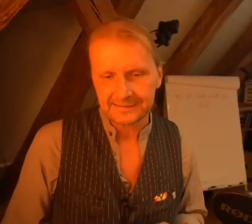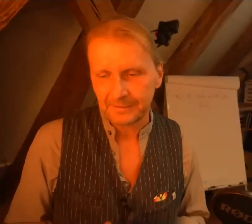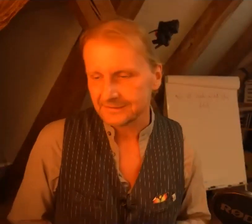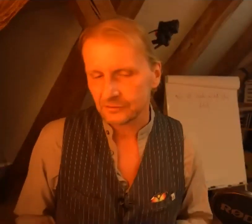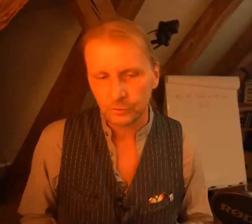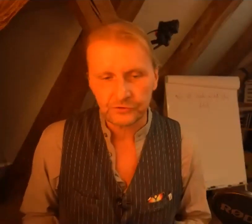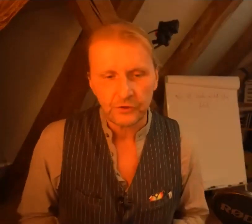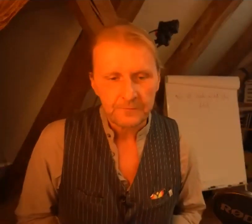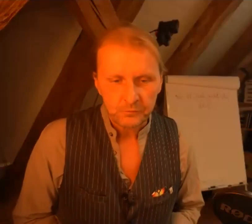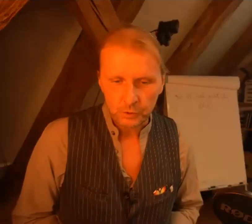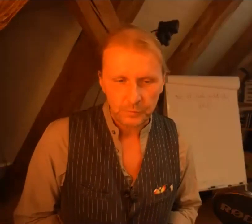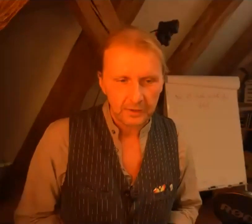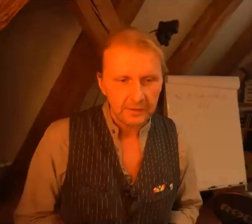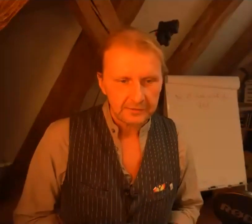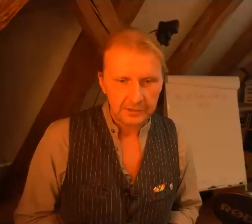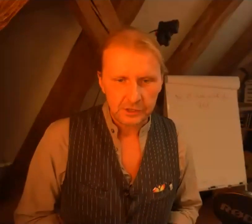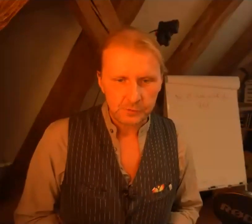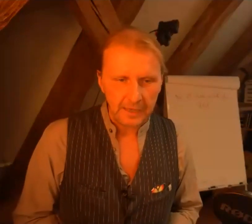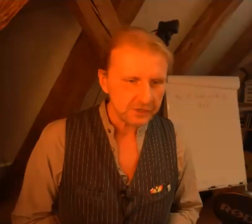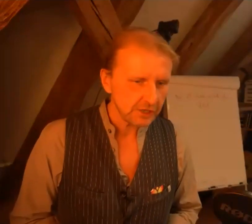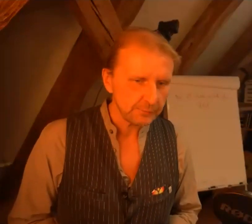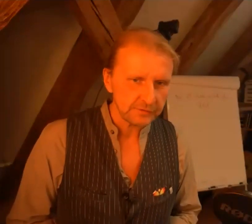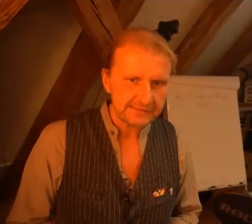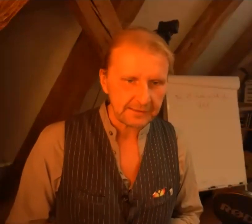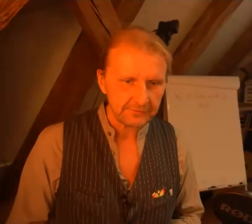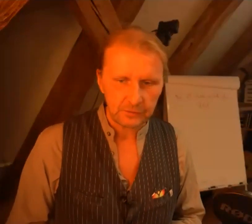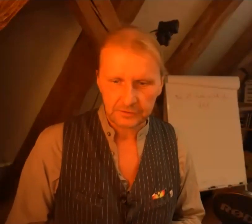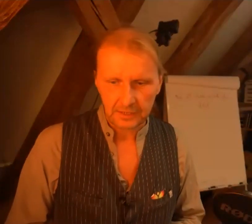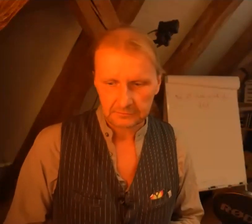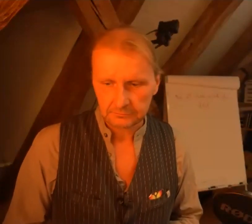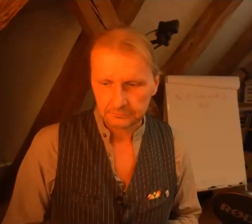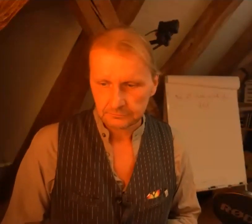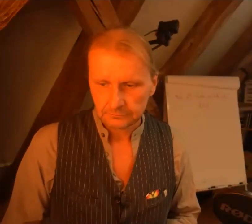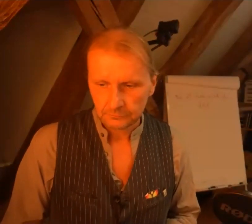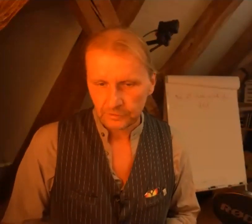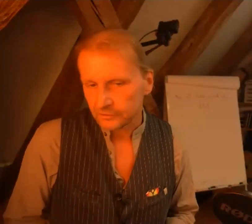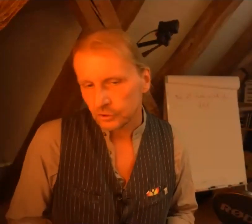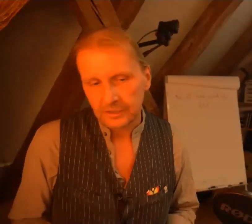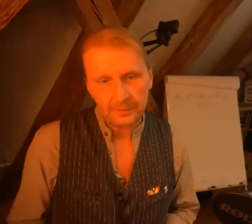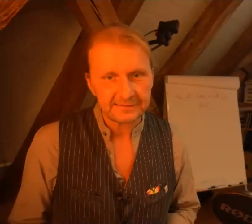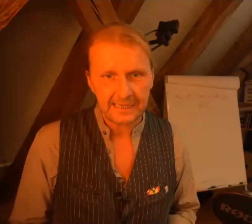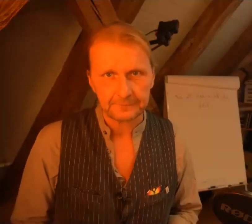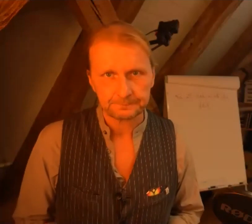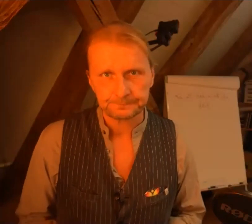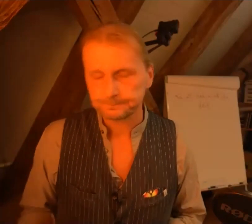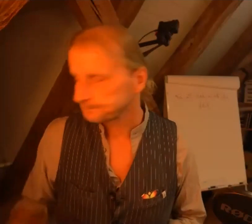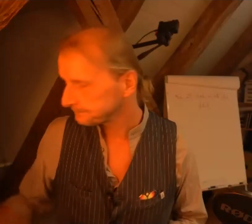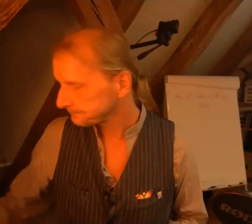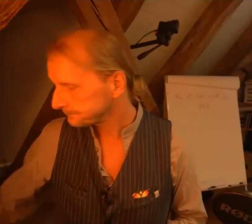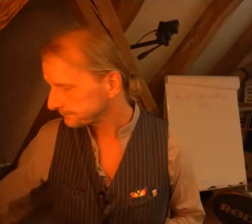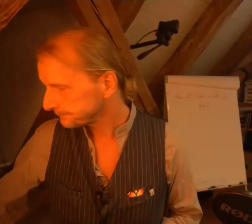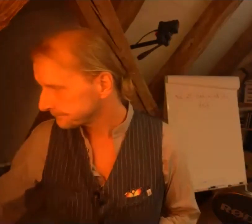Herrn Sebastian Kurz über die spanische Grippe und die zweite Welle unterhalten. Vielleicht könnt ihr dabei was lernen.